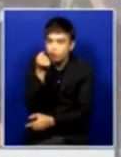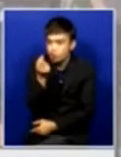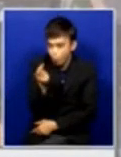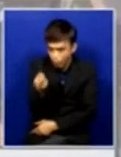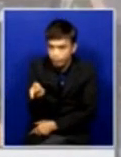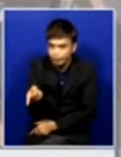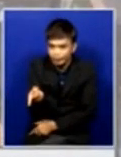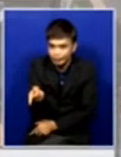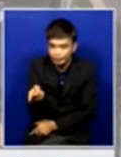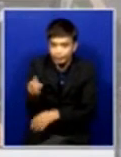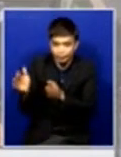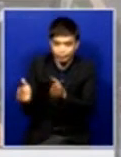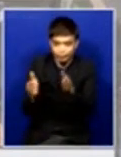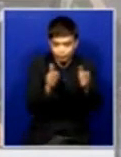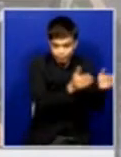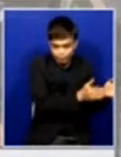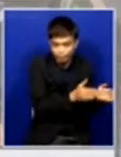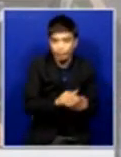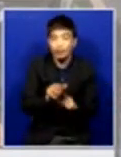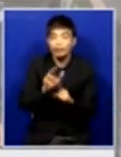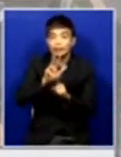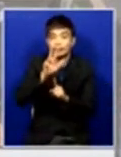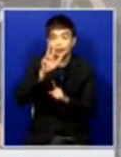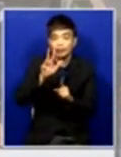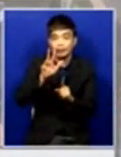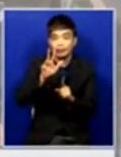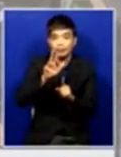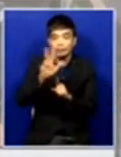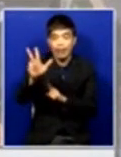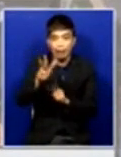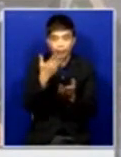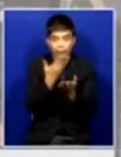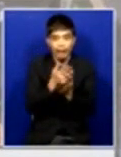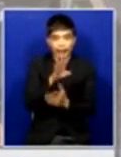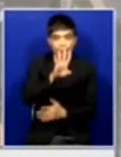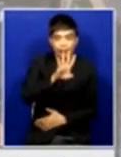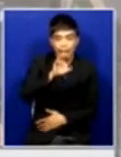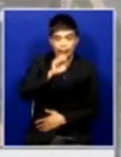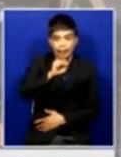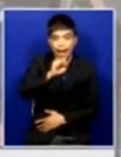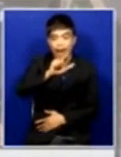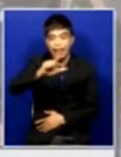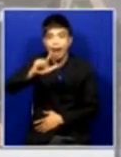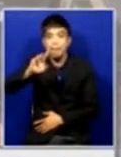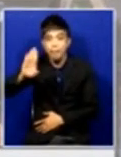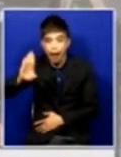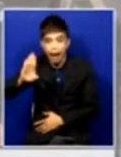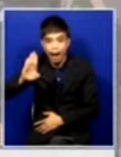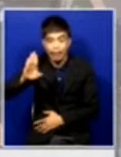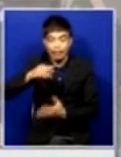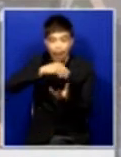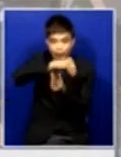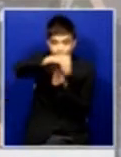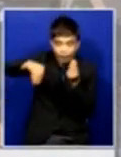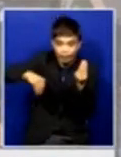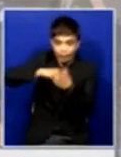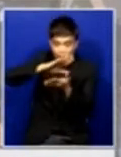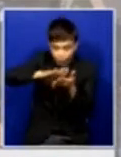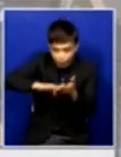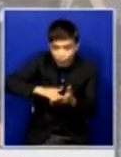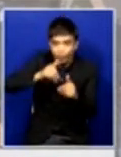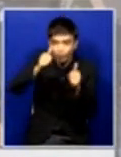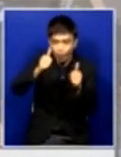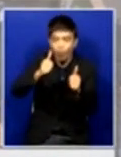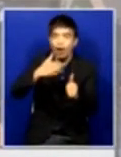องสุดท้ายครับก็คือเรื่องของการฟื้นฟู400,000 ล้านบาทซึ่งรัฐบาลนั้นได้ตั้งงบประมาณตรงนี้ไว้ผมอยากให้รัฐบาลนั้นนำมาก